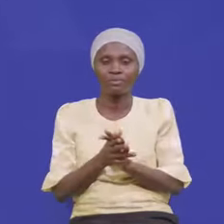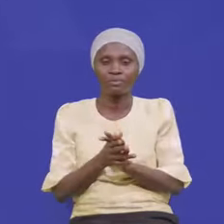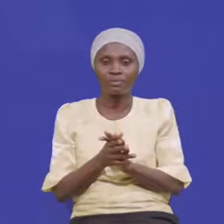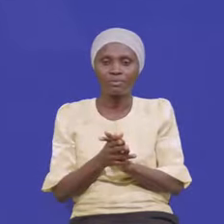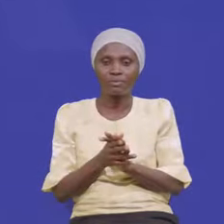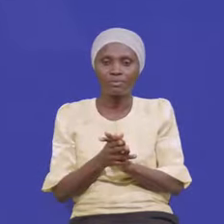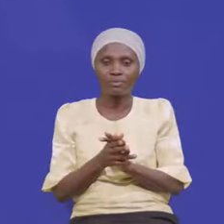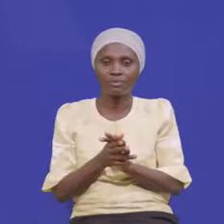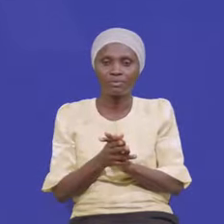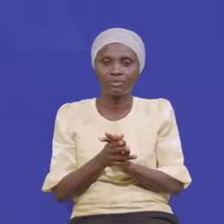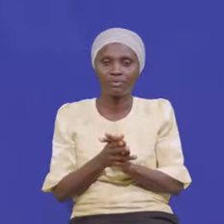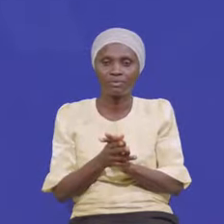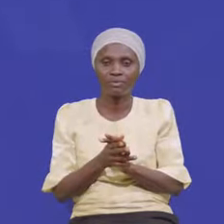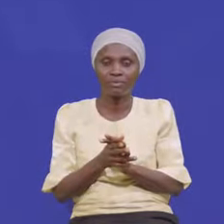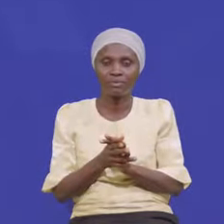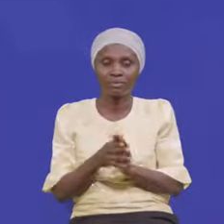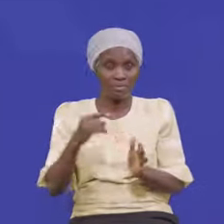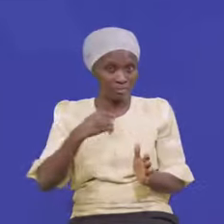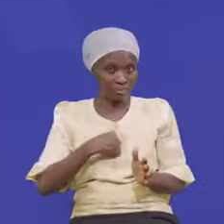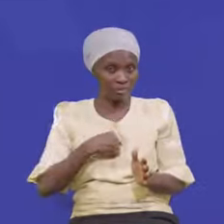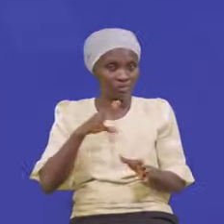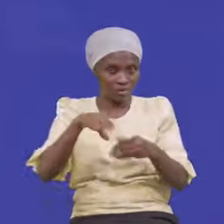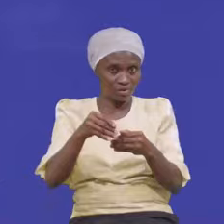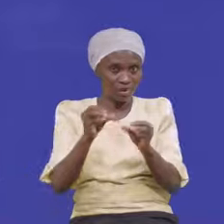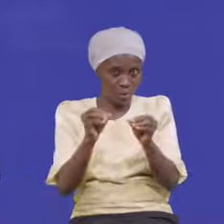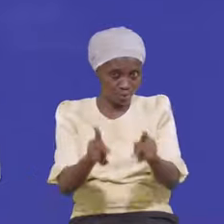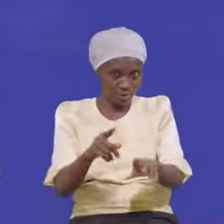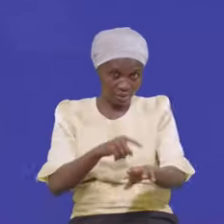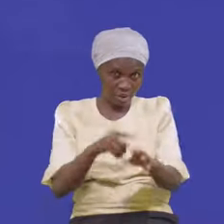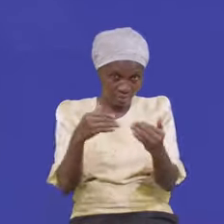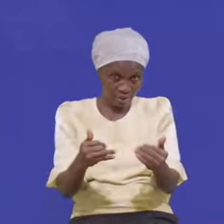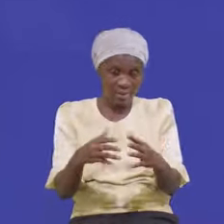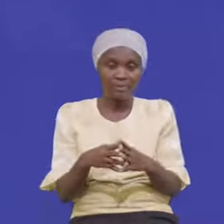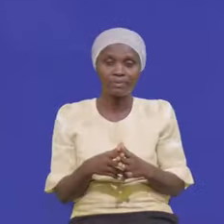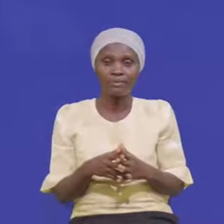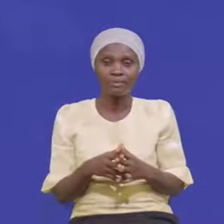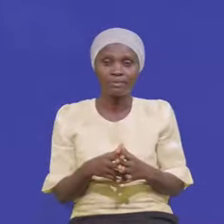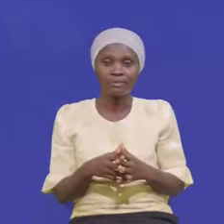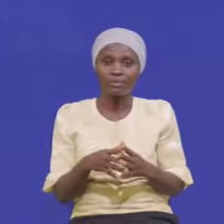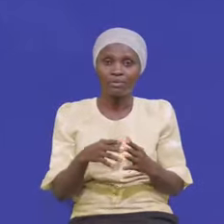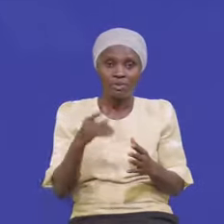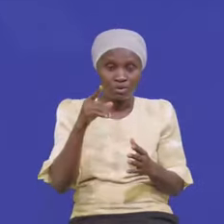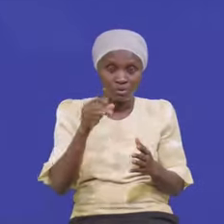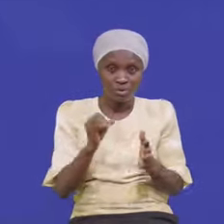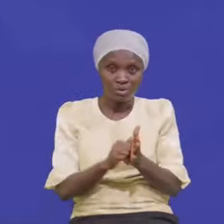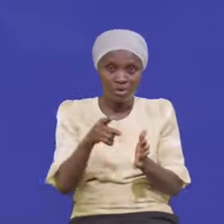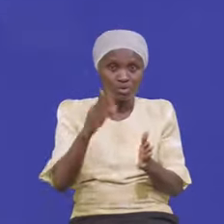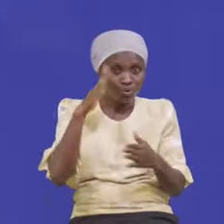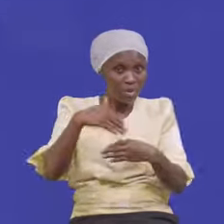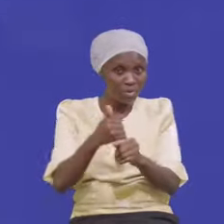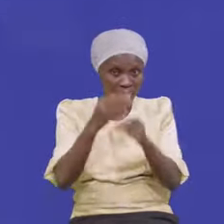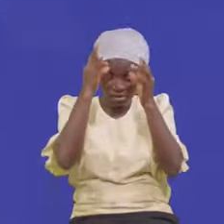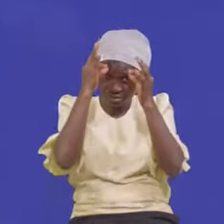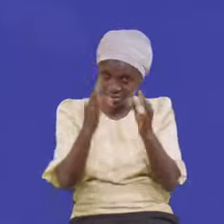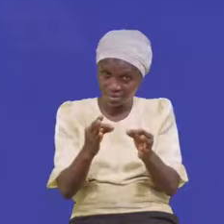అవి అందుబాటులో ఉన్నాయి. I'm going to give you the chance now. నేను ఇప్పుడు మీకు అవకాశం ఇవ్వగోరుతున్నాను. To make a decision. ఒక